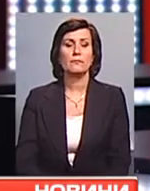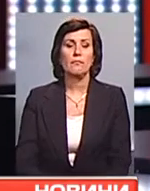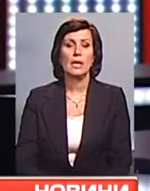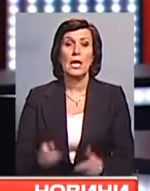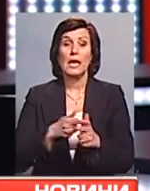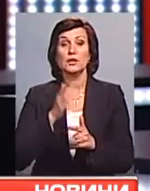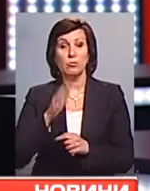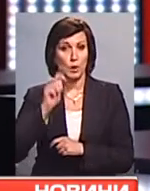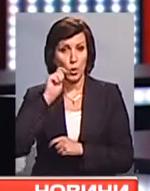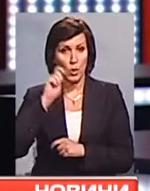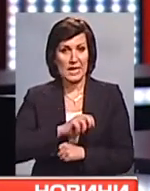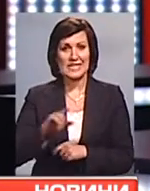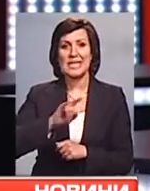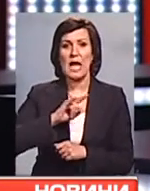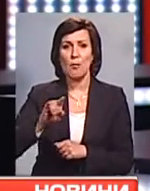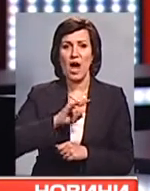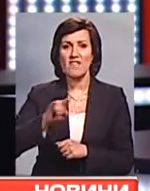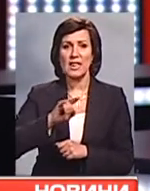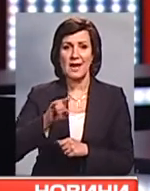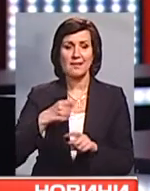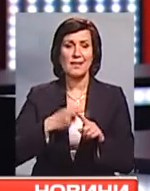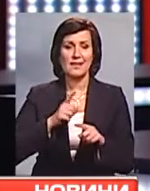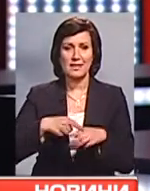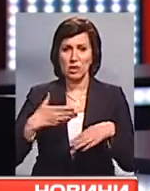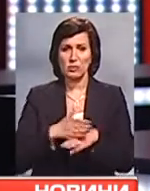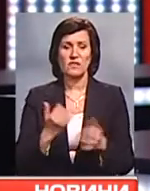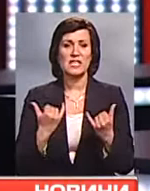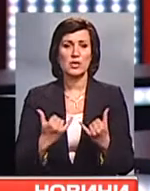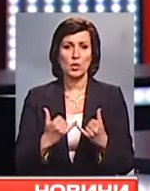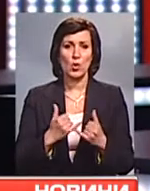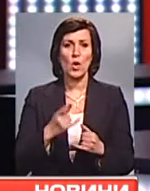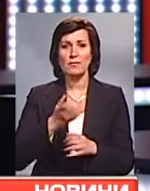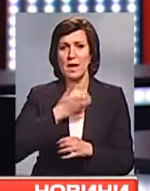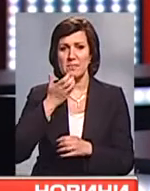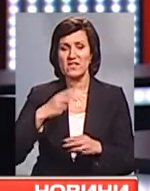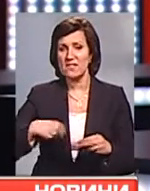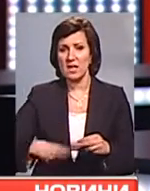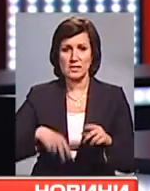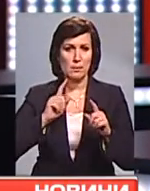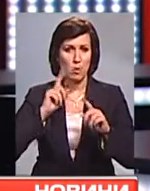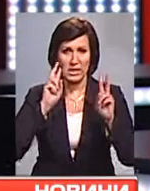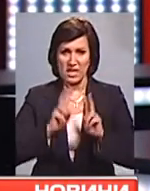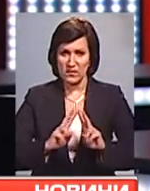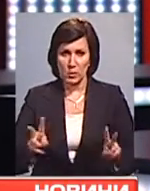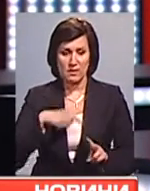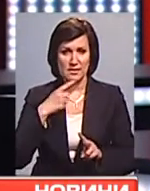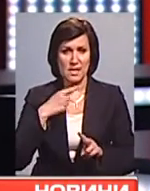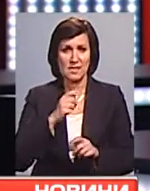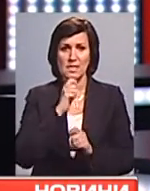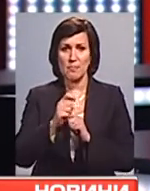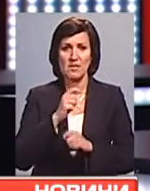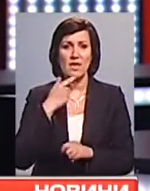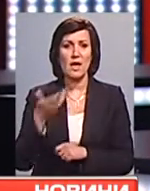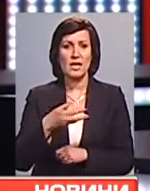чи були українці на борту авіалайнера який розбився сьогодні на півдні Франції поки що невідомо сказав на брифінгу